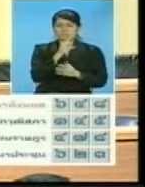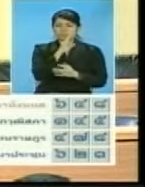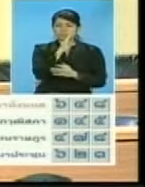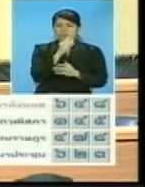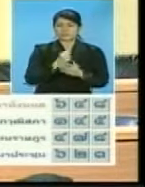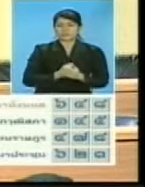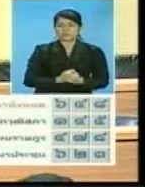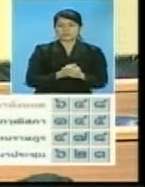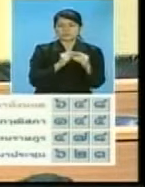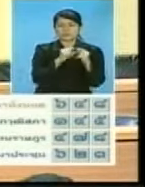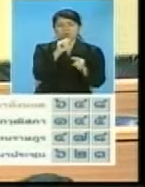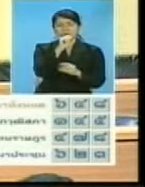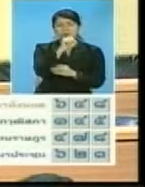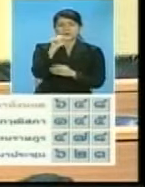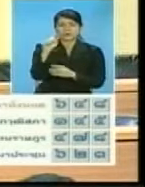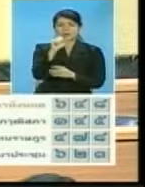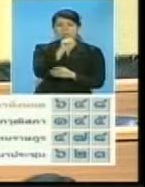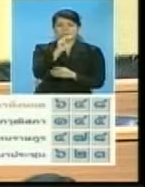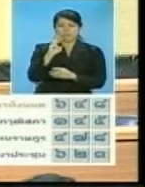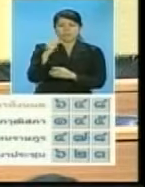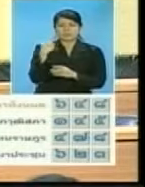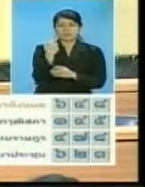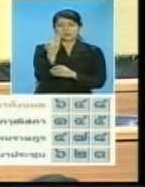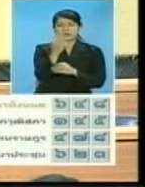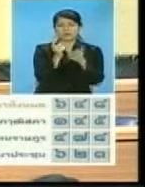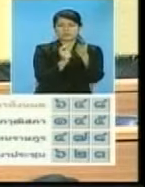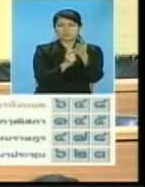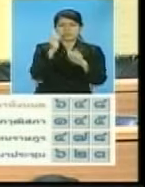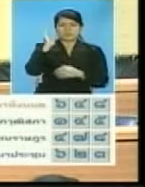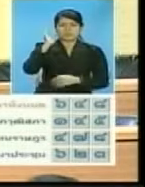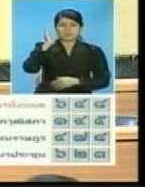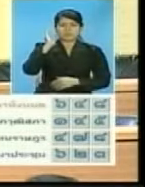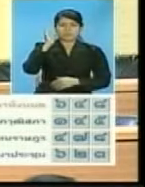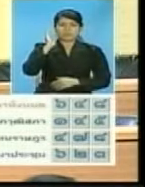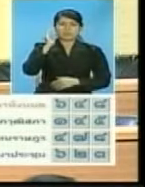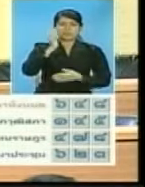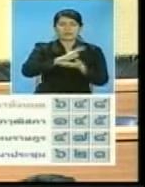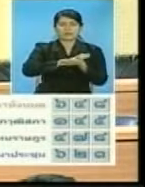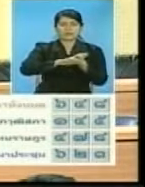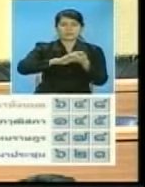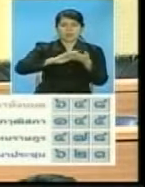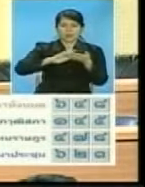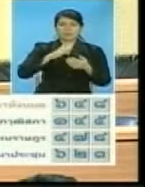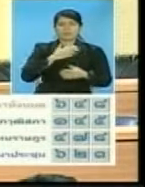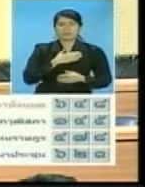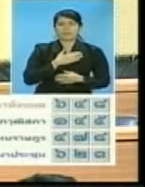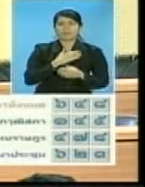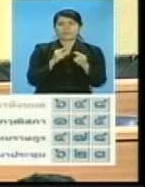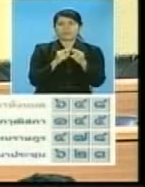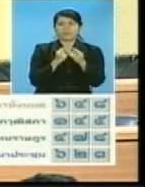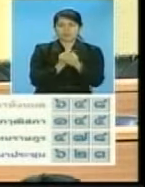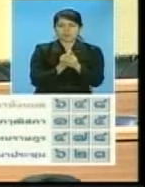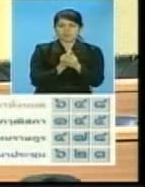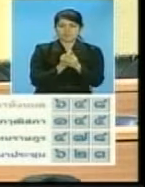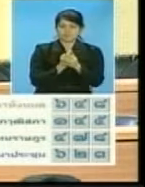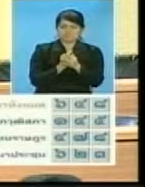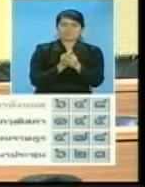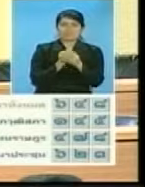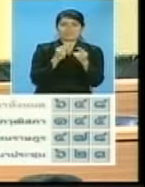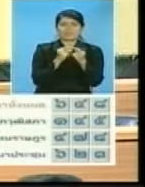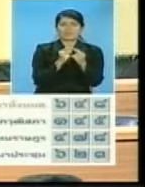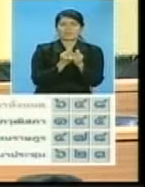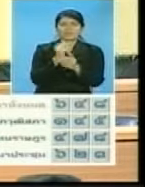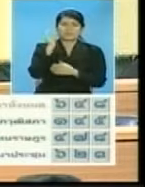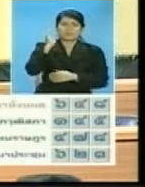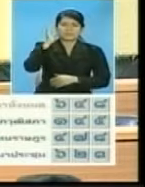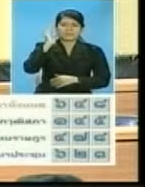ทุกท่านที่สงวนคำแปรยติเอาไว้ได้อภิปรายจบกระบวนความแล้วเนี่ยกับผมจะแสดงความคิดเห็นในตอนท้ายครับ